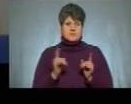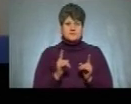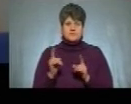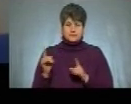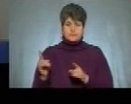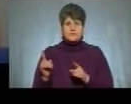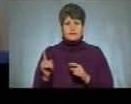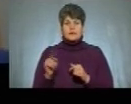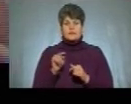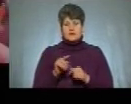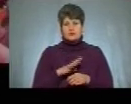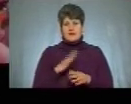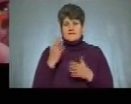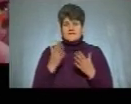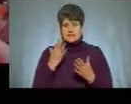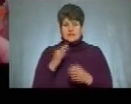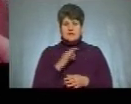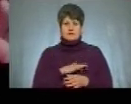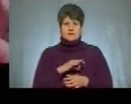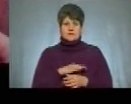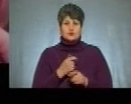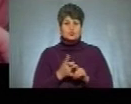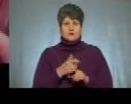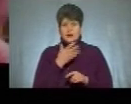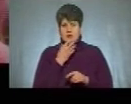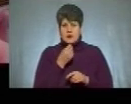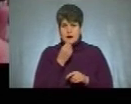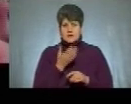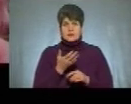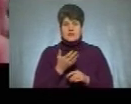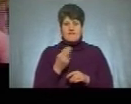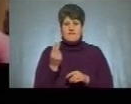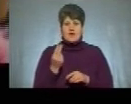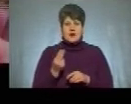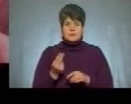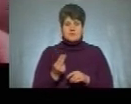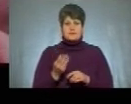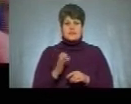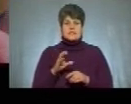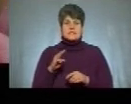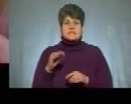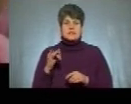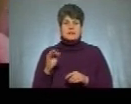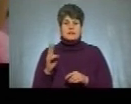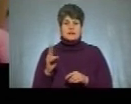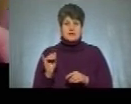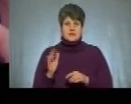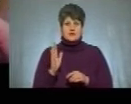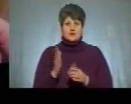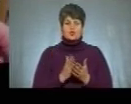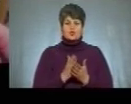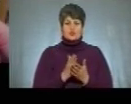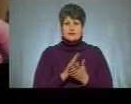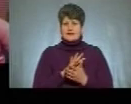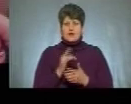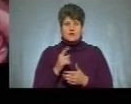вона була веселою. Використали там дуже гарні такі фарби стійкі, які будуть служити не